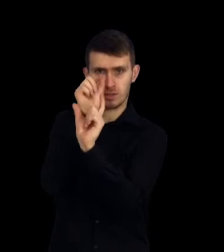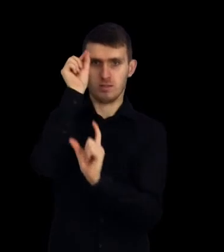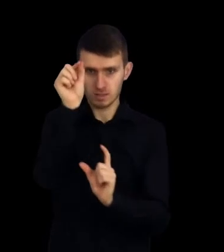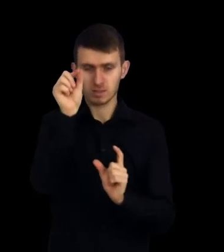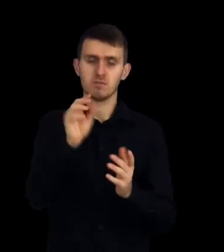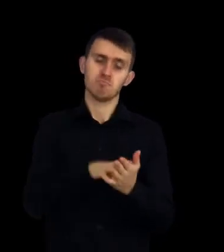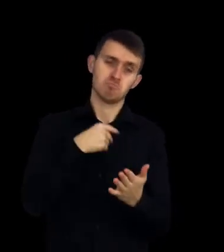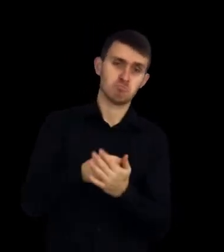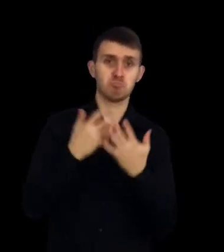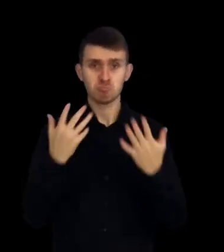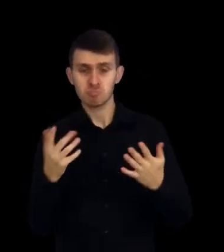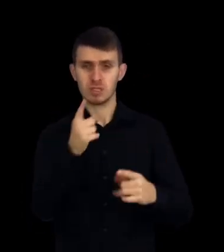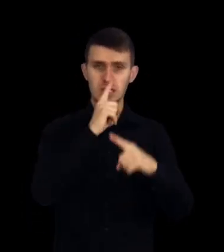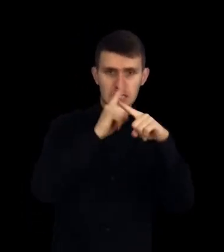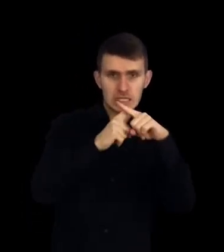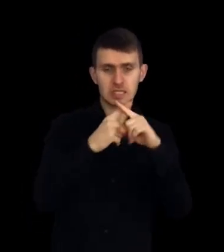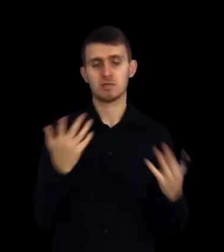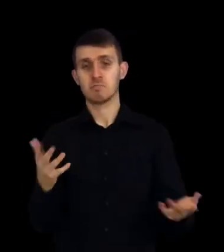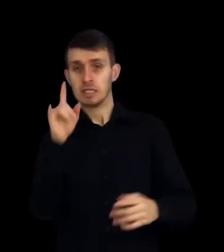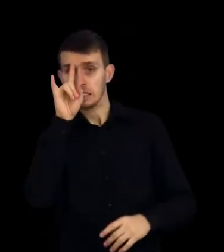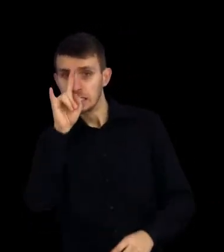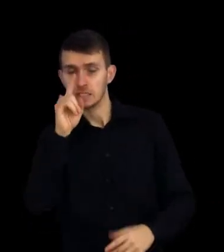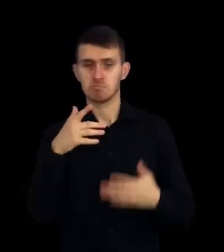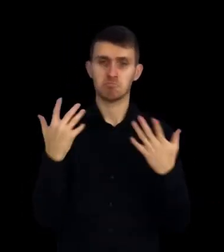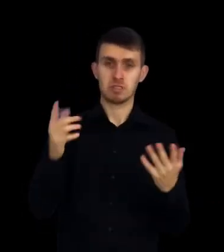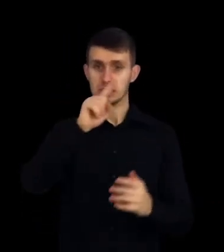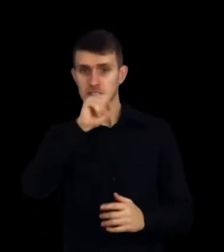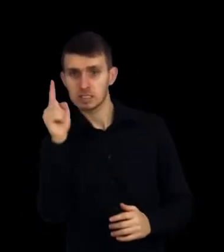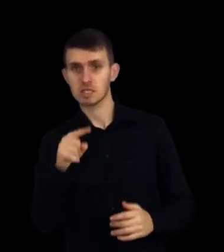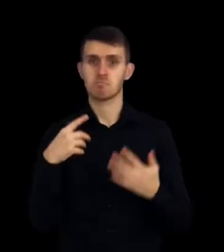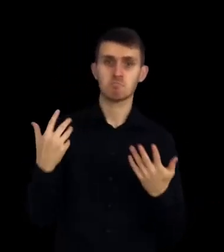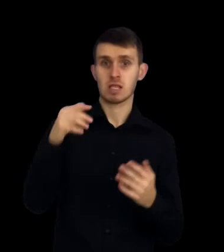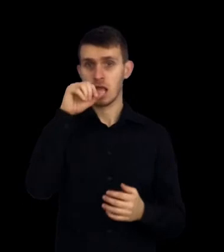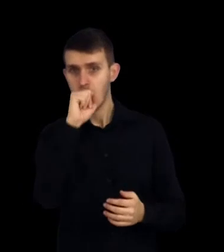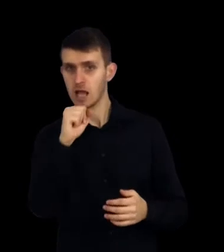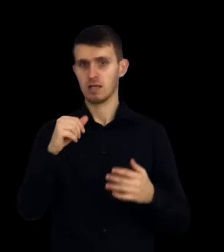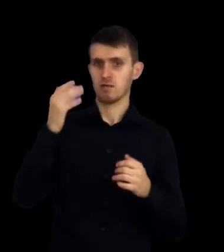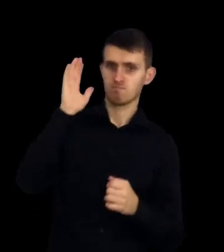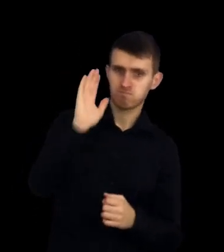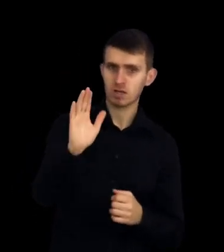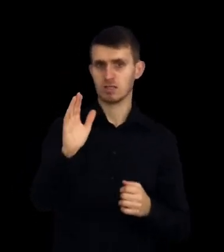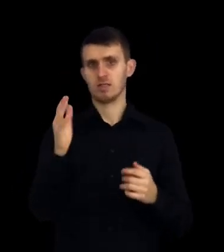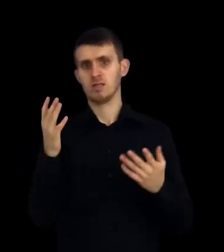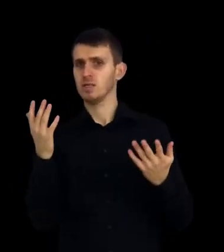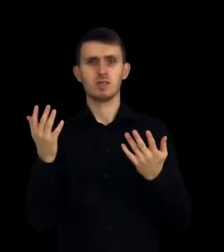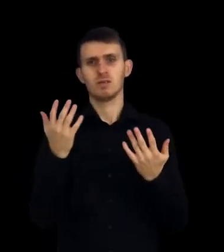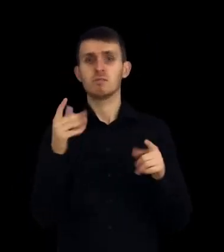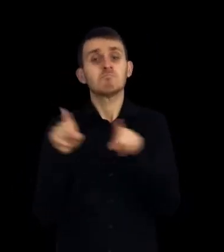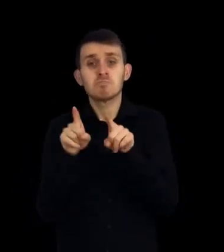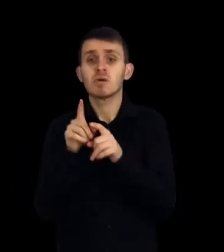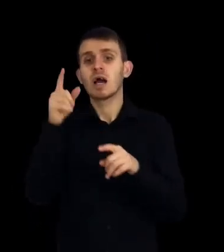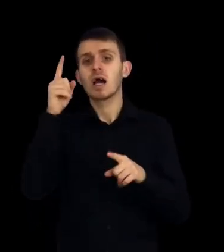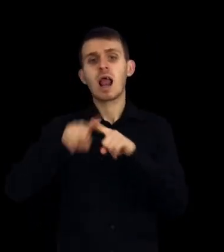bo litery piszemy na co dzień Najczęściej jest to x y z a b